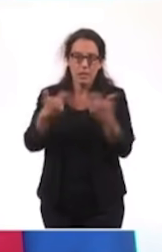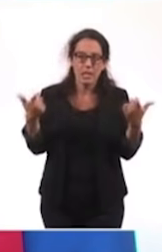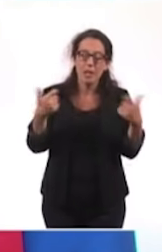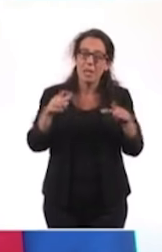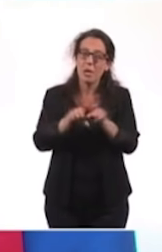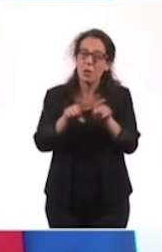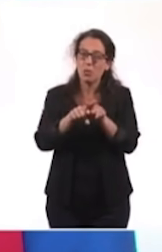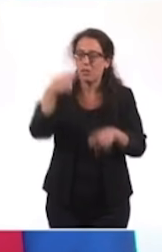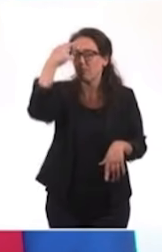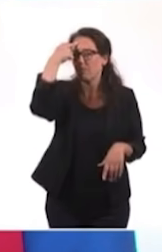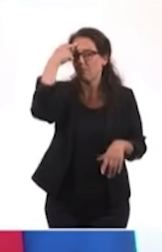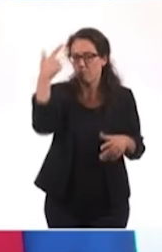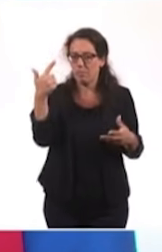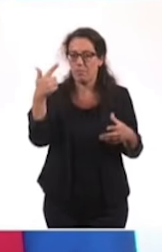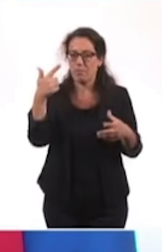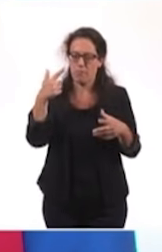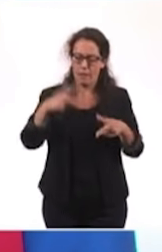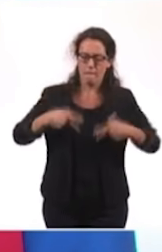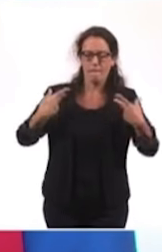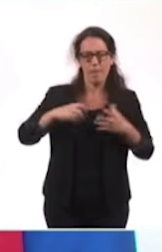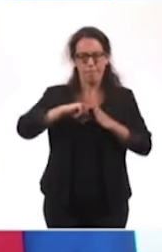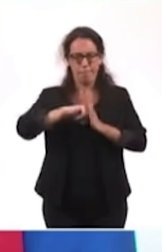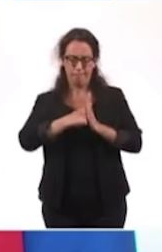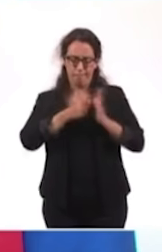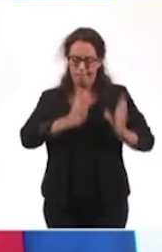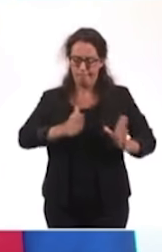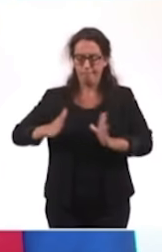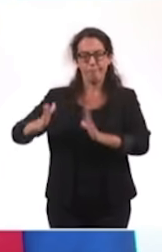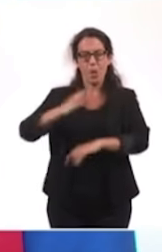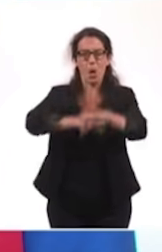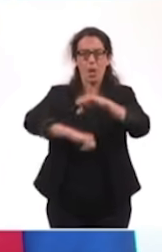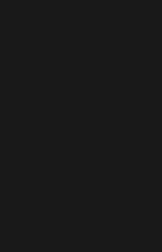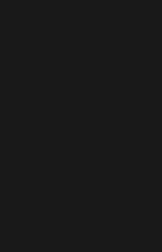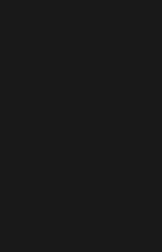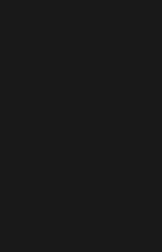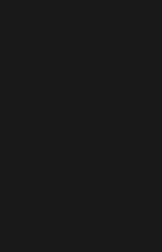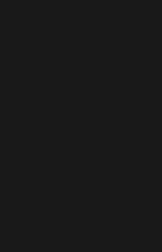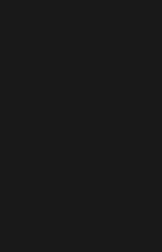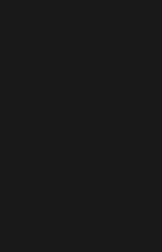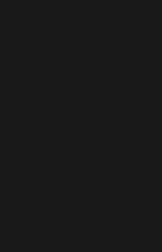vigoureuse, organisée, déterminée. Nous aurons l'occasion d'y revenir.